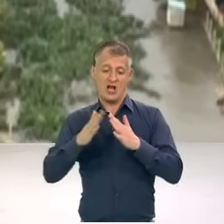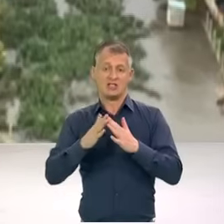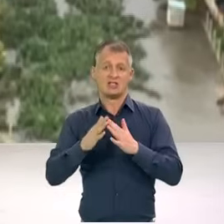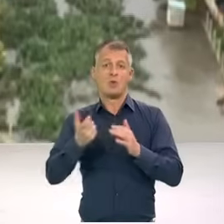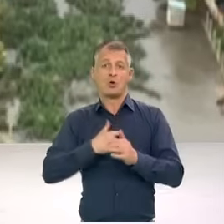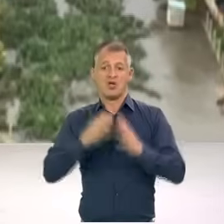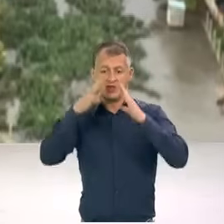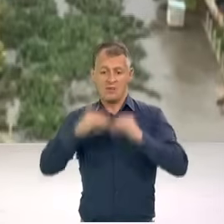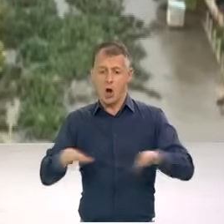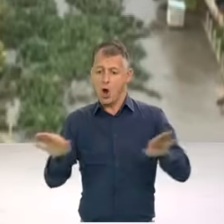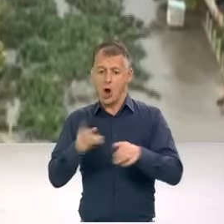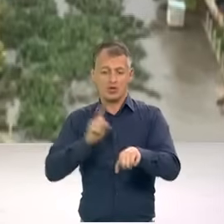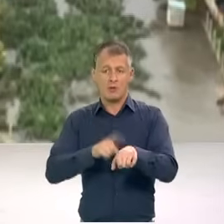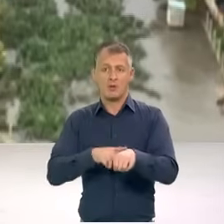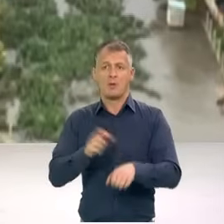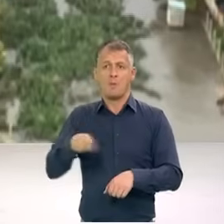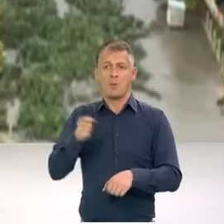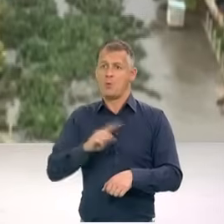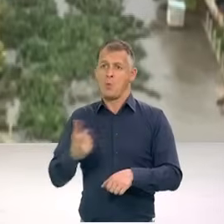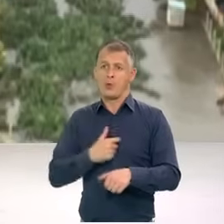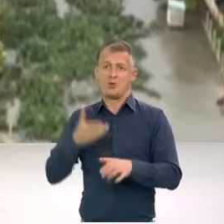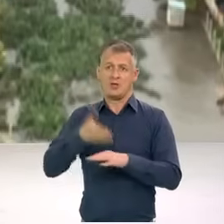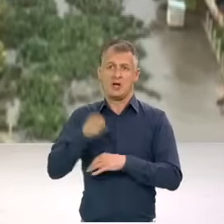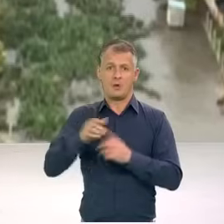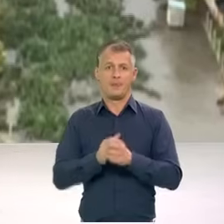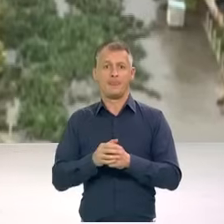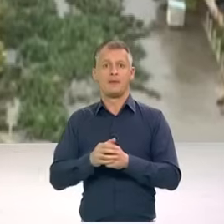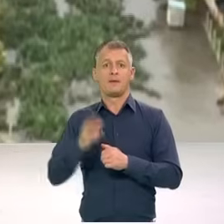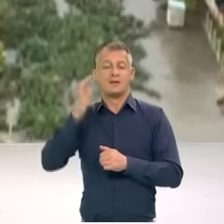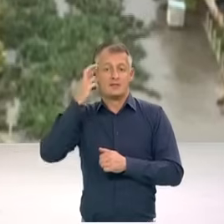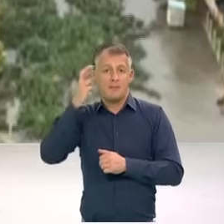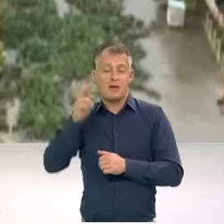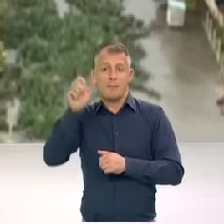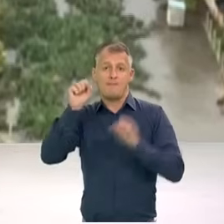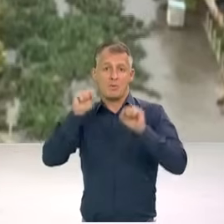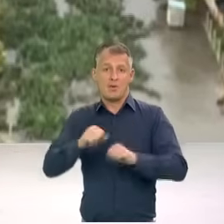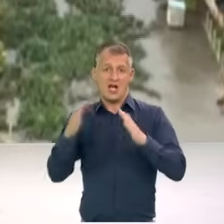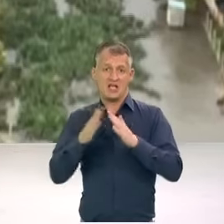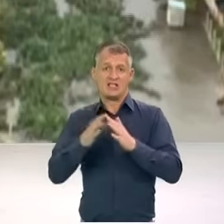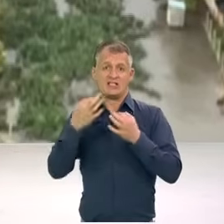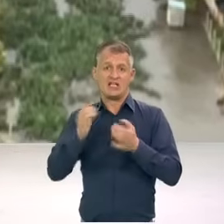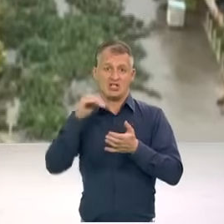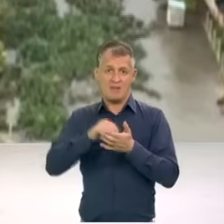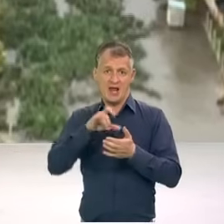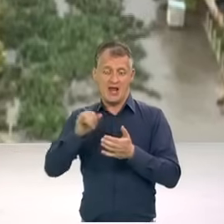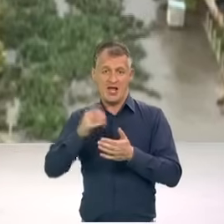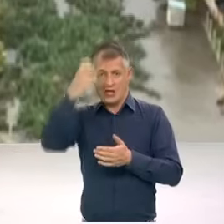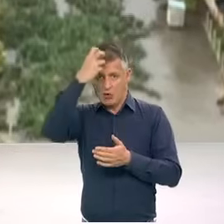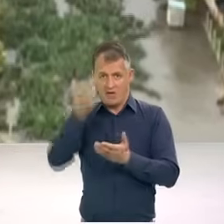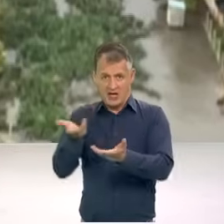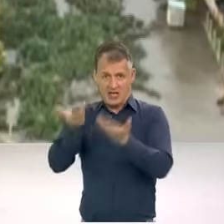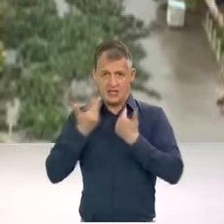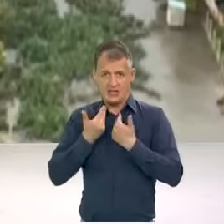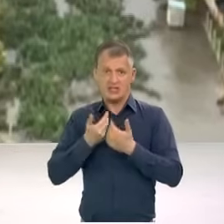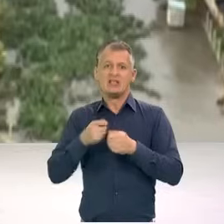pompierii nu pot interveni în siguranță proprietarii caselor afectate speră că cei 10000 RON de la guvern să i ajute să clădească măcar o